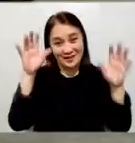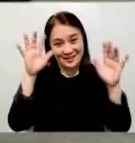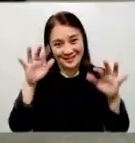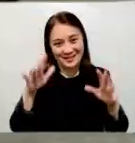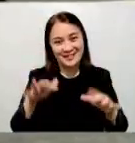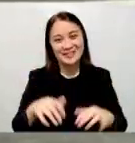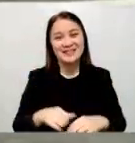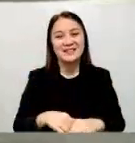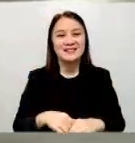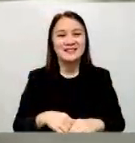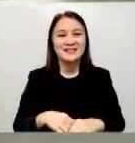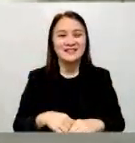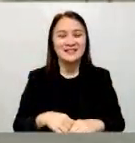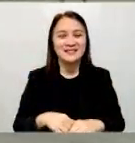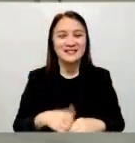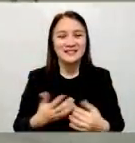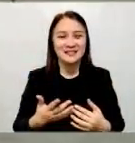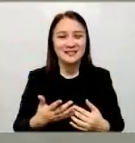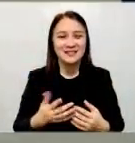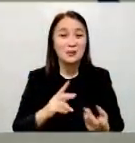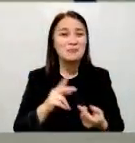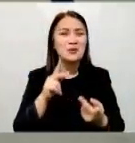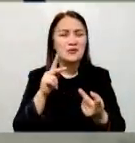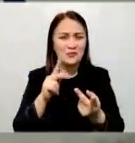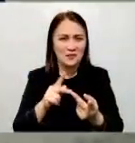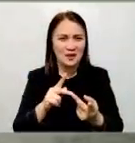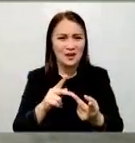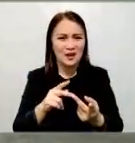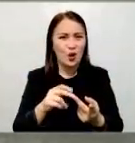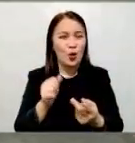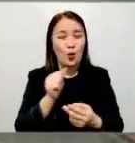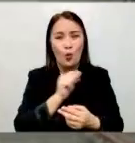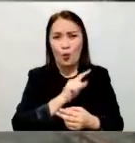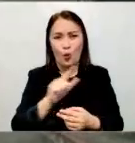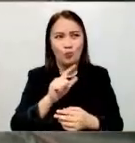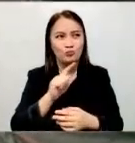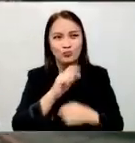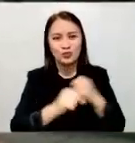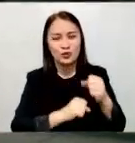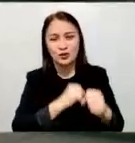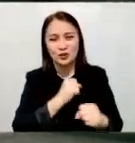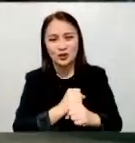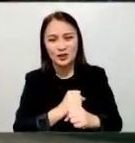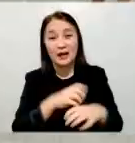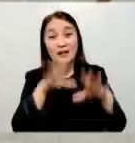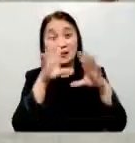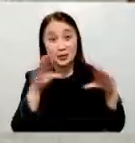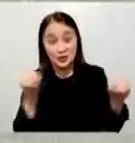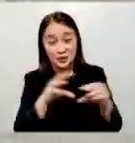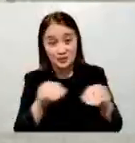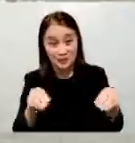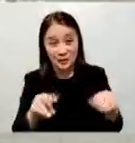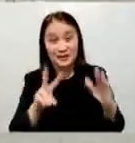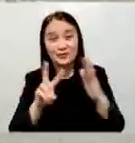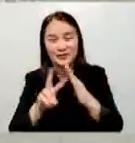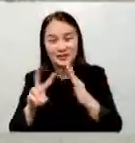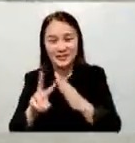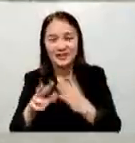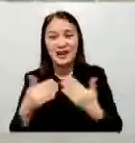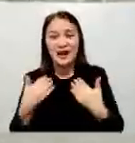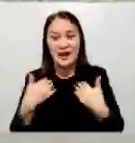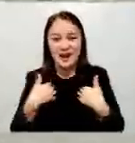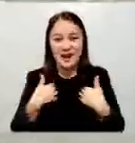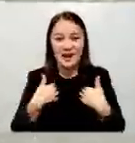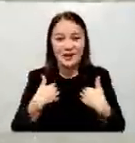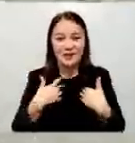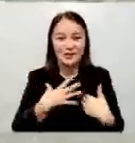perfect. It's cool year round. Where we have the Christmas Village, so every weekend, we have the snow. Talagang